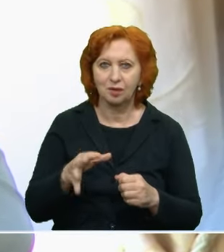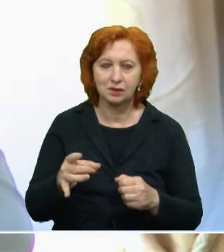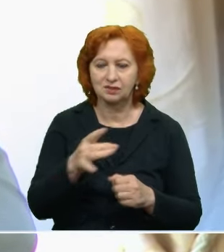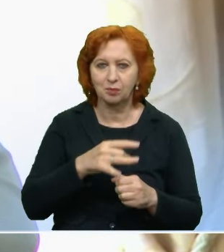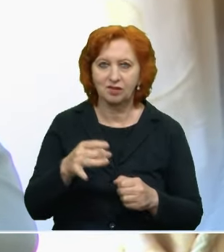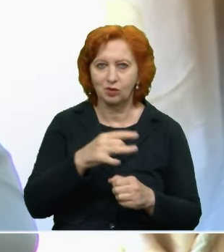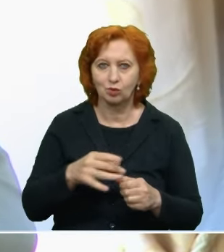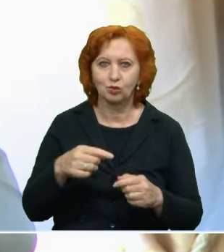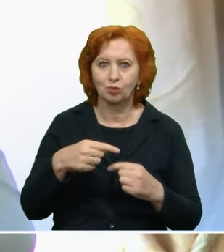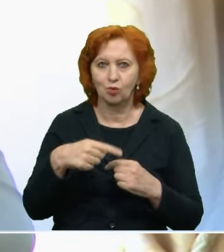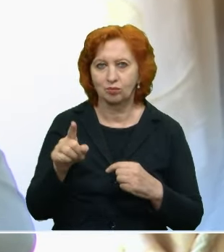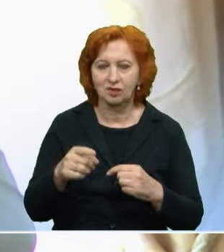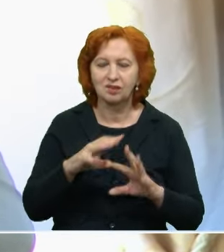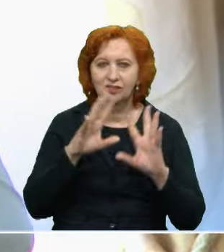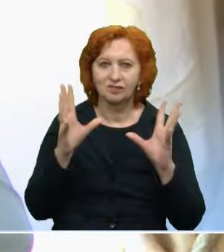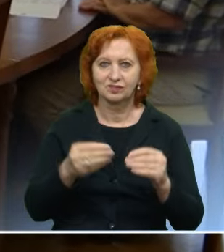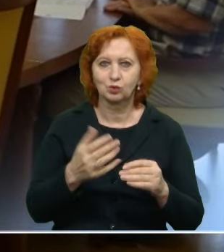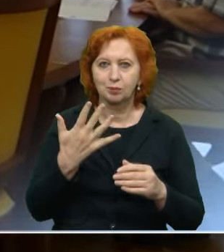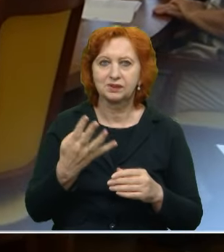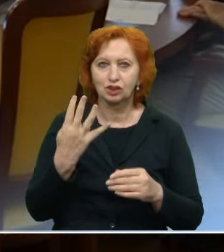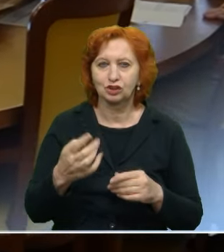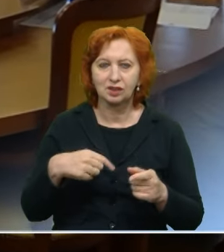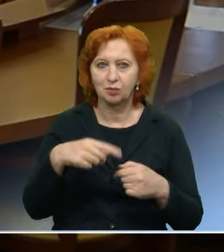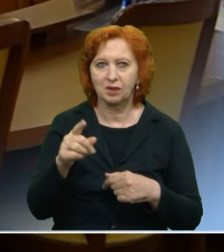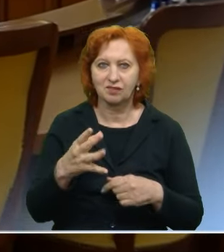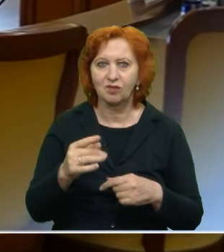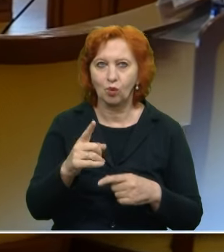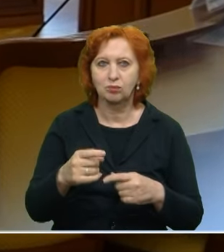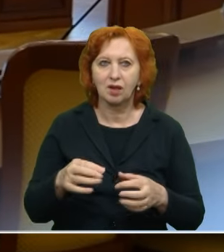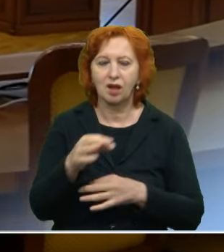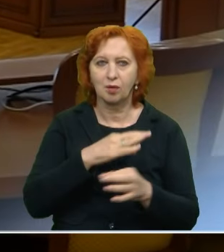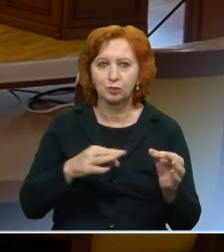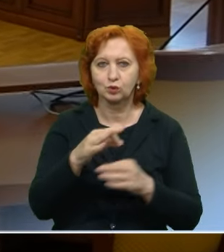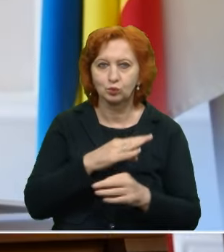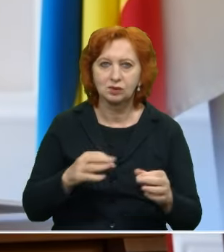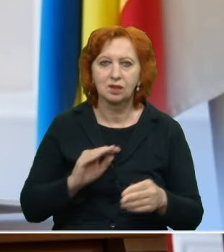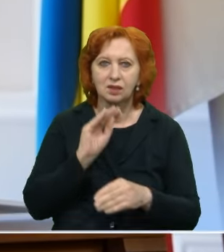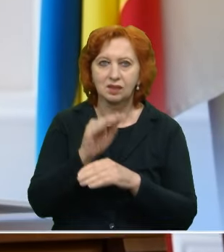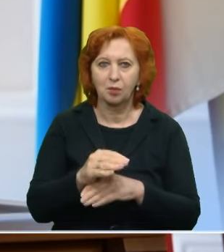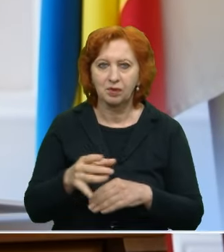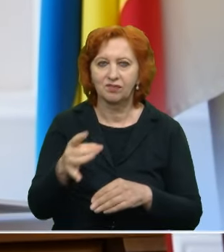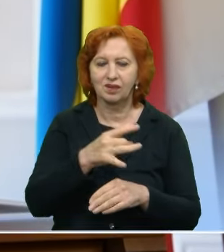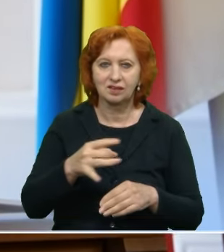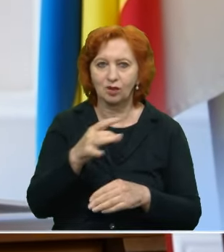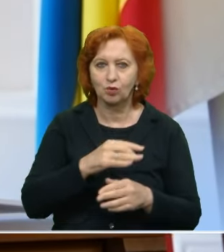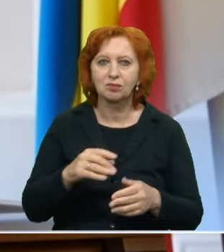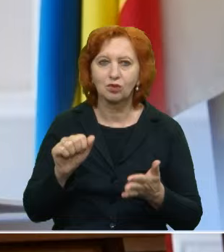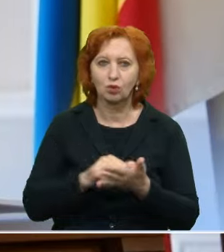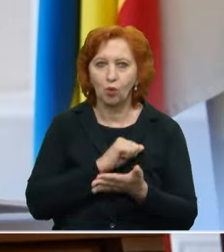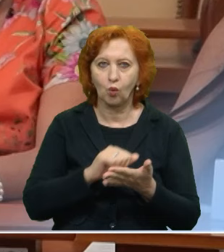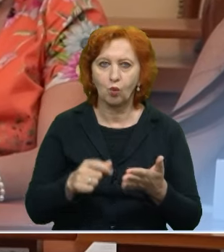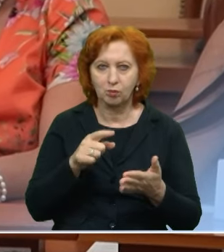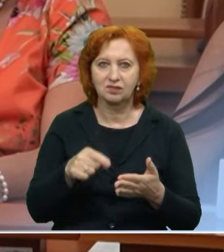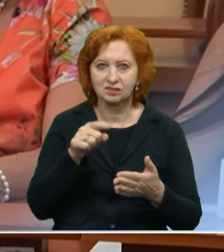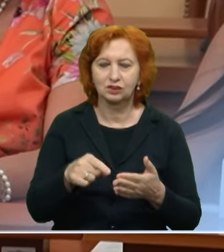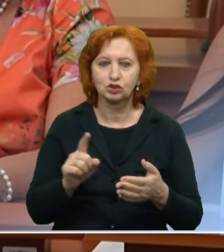Черепаха. 954 метра. На встрече обсудили необходимость создания дополнительных региональных нормативных документов,